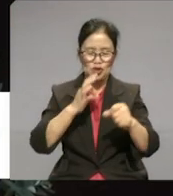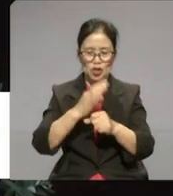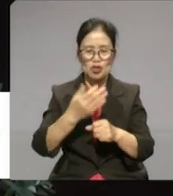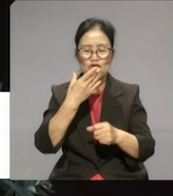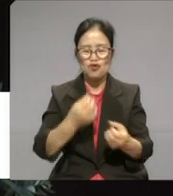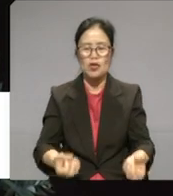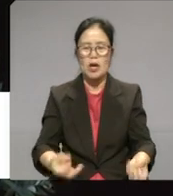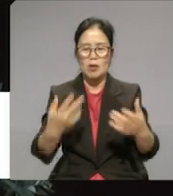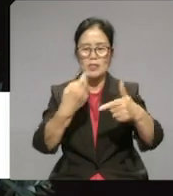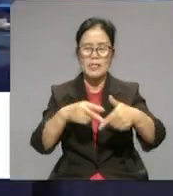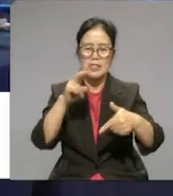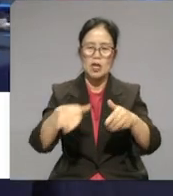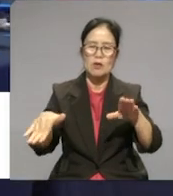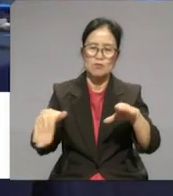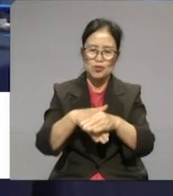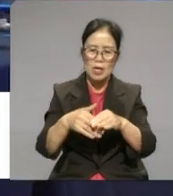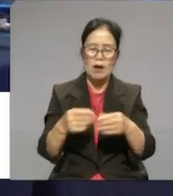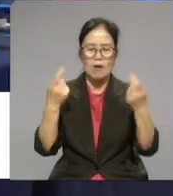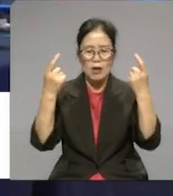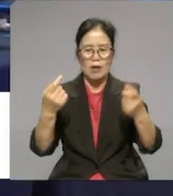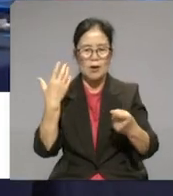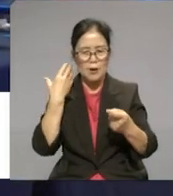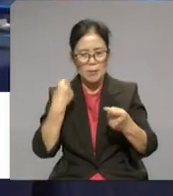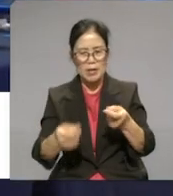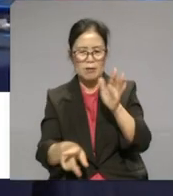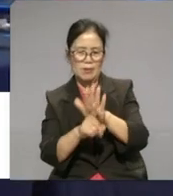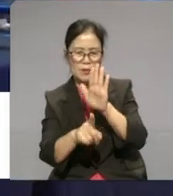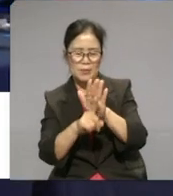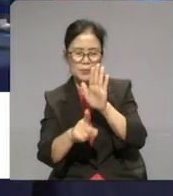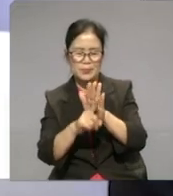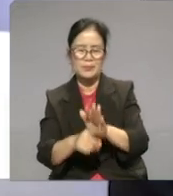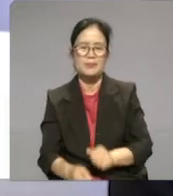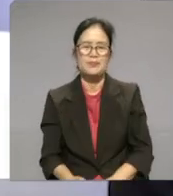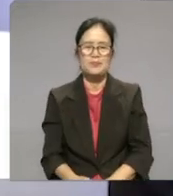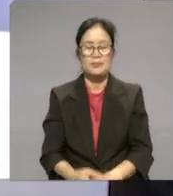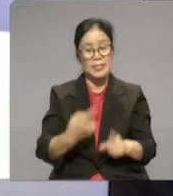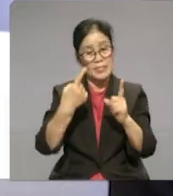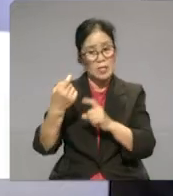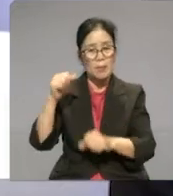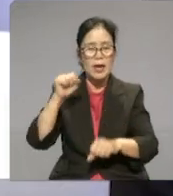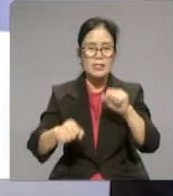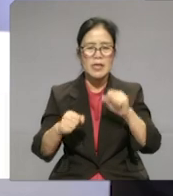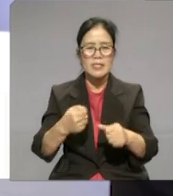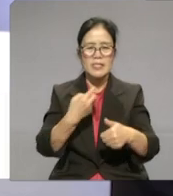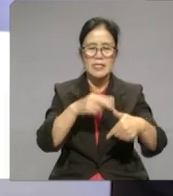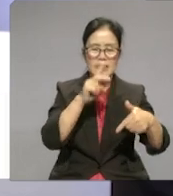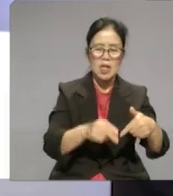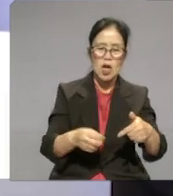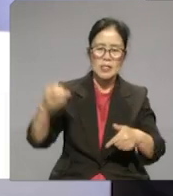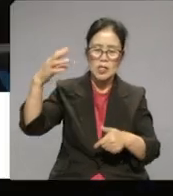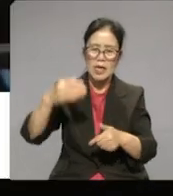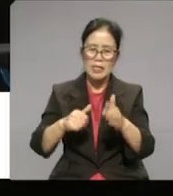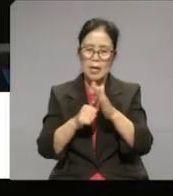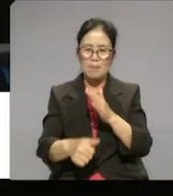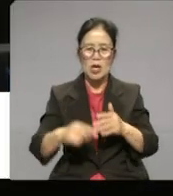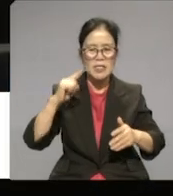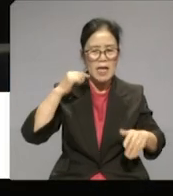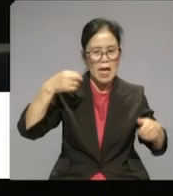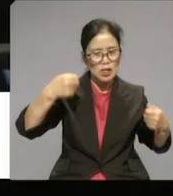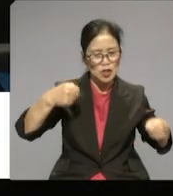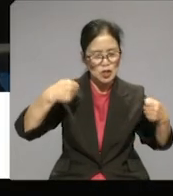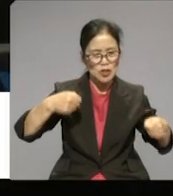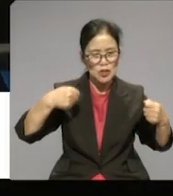축하하고 인천의 문화와 관광의 매력을 현지에 알렸습니다. 기념행사는 인천과 선양시 대표 예술단의